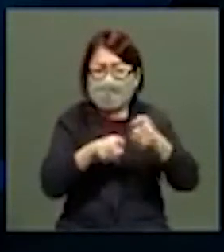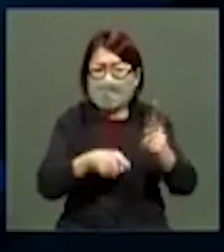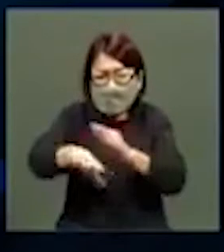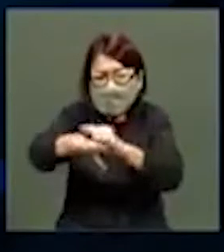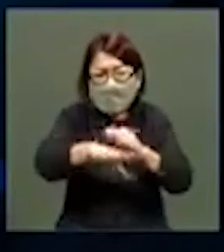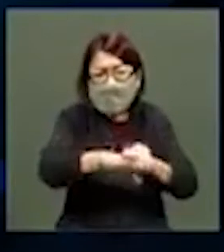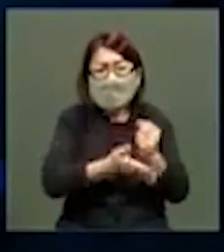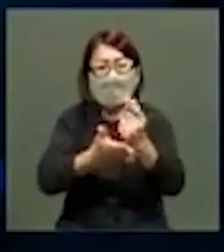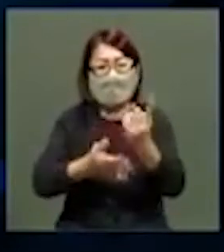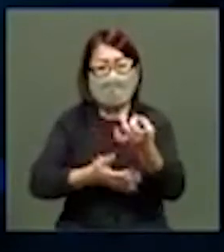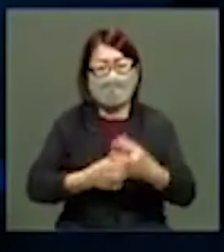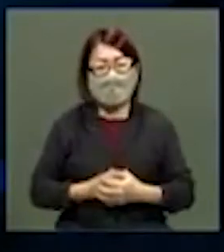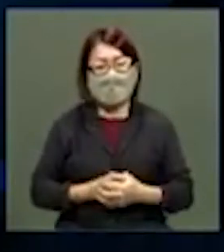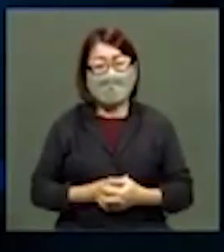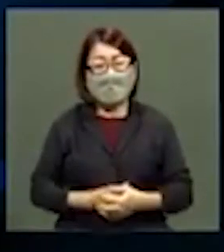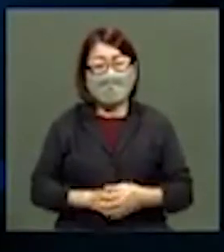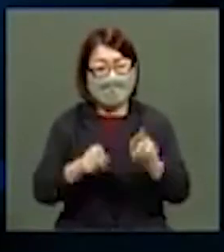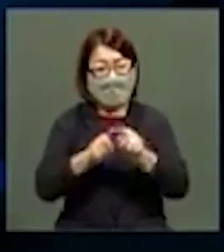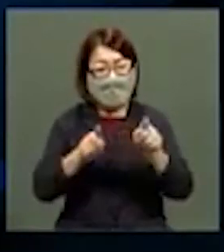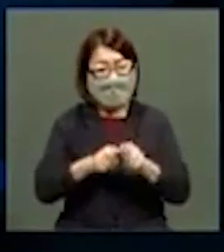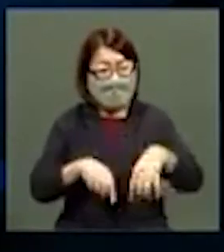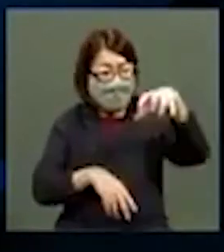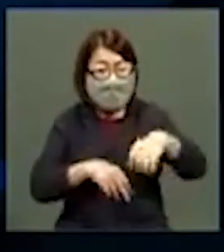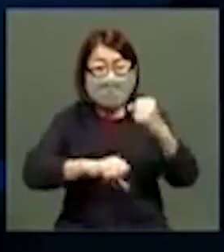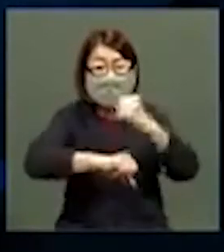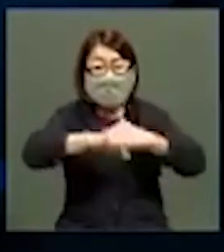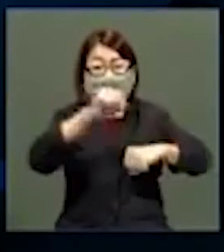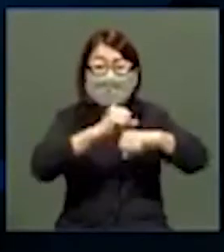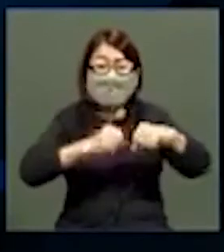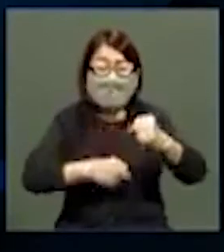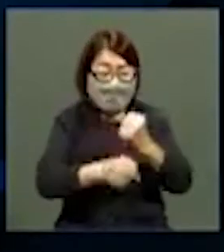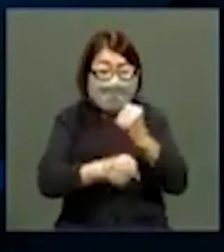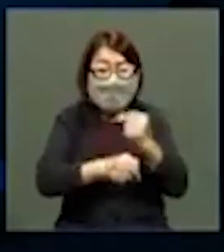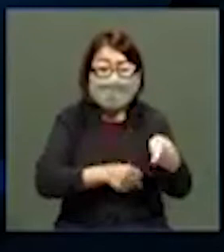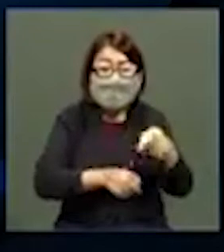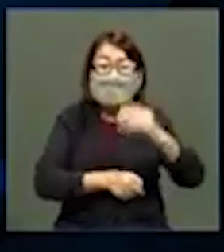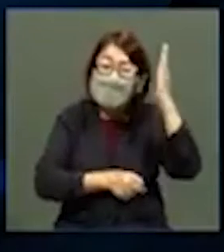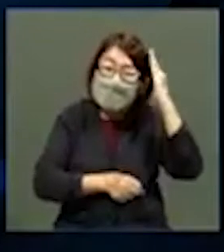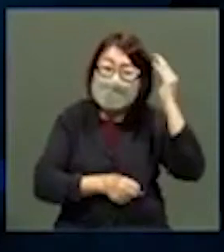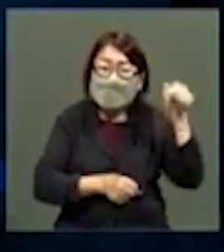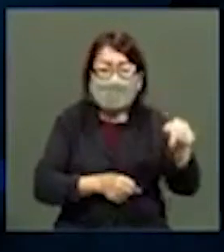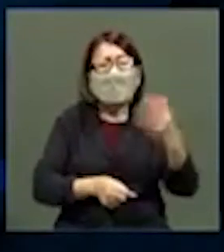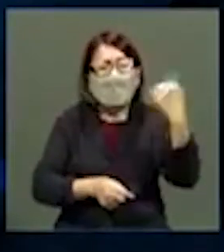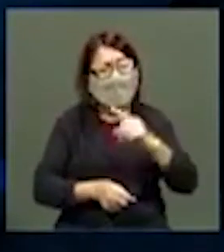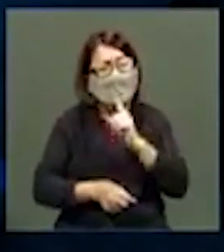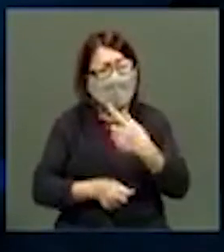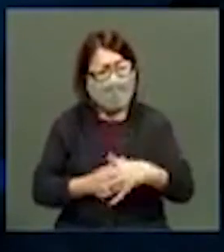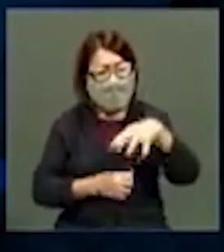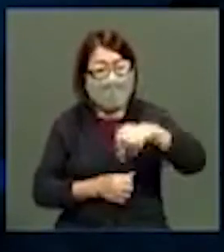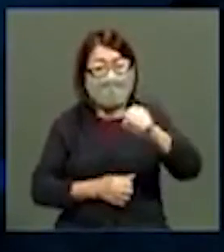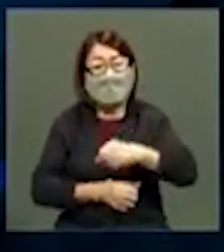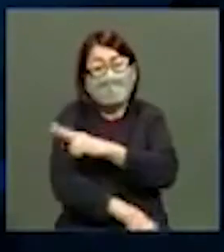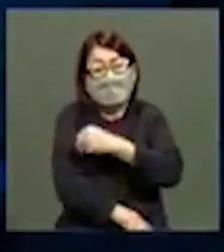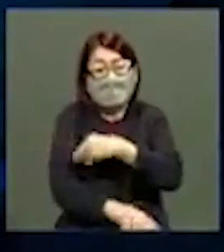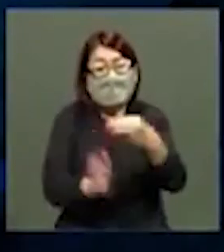นะครับเช่นเดียวกันกับเรื่องของแคมป์คนงานก่อสร้างวันก่อนก็พูดไปทีนึงแล้วนะครับครั้งนี้ทางสำนักอนามัยกรุงเทพมหานคร